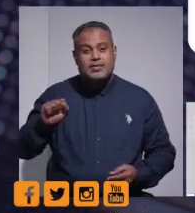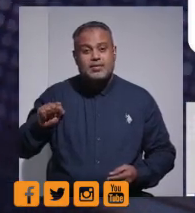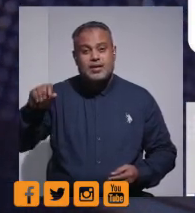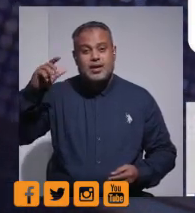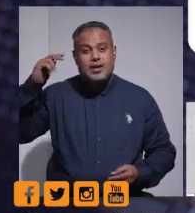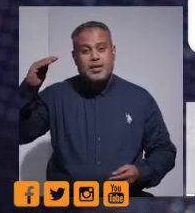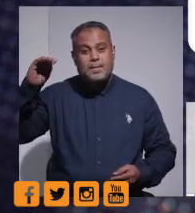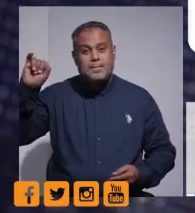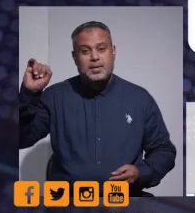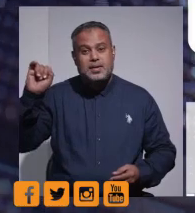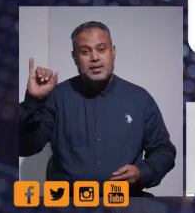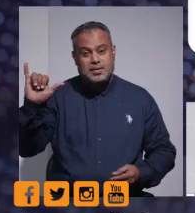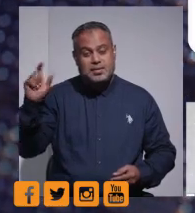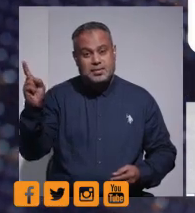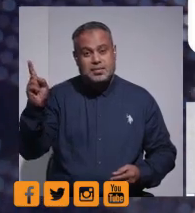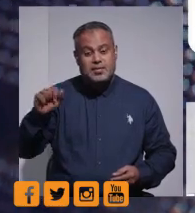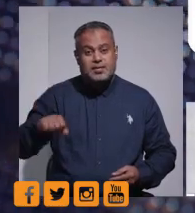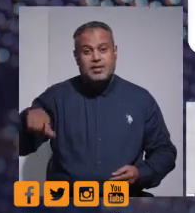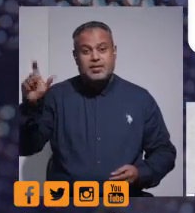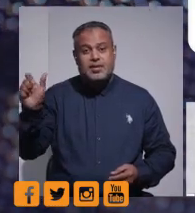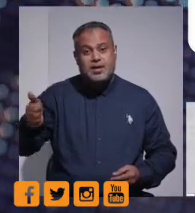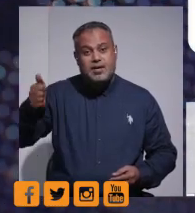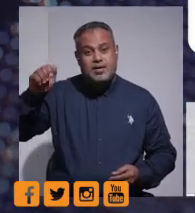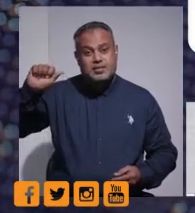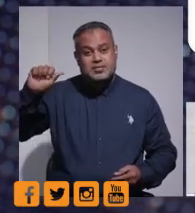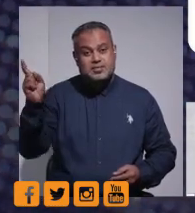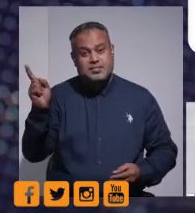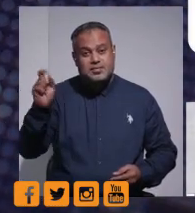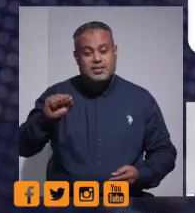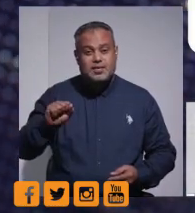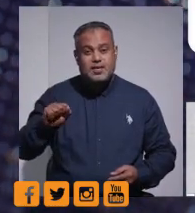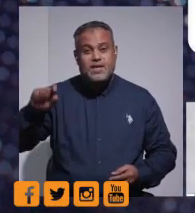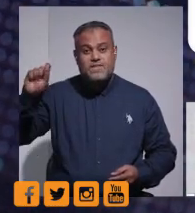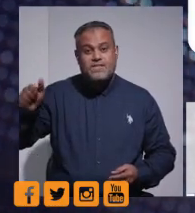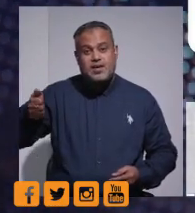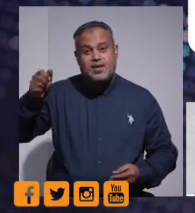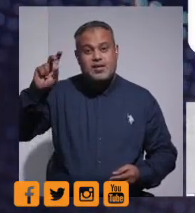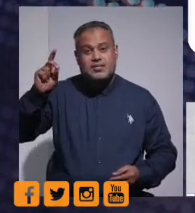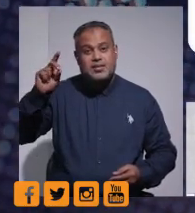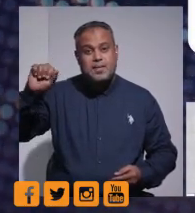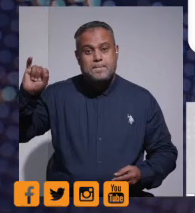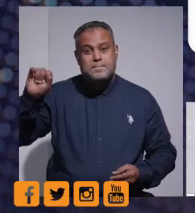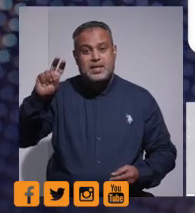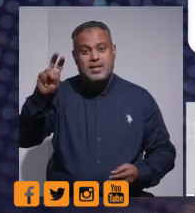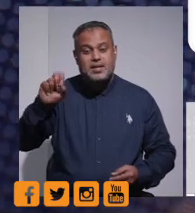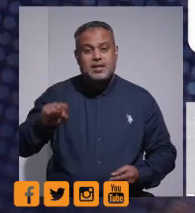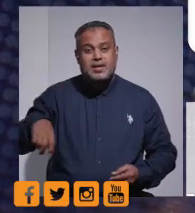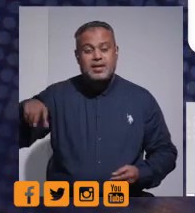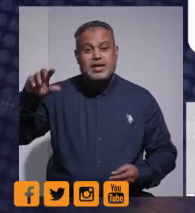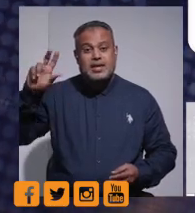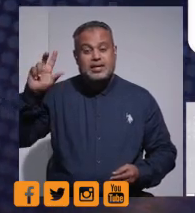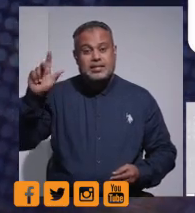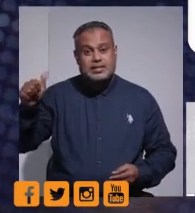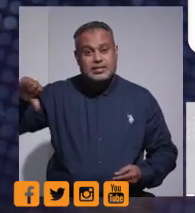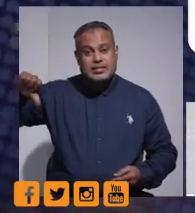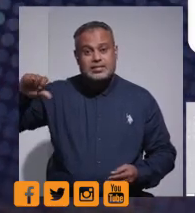محمد احمد ناجي بلقيس ناصر حيدره احمد السعيدي فاطمه علي صالح محمد الحجي اتحاد محسن علوي